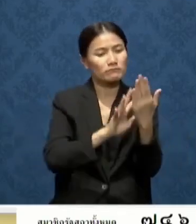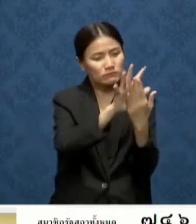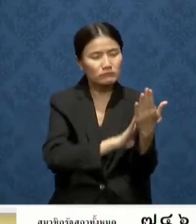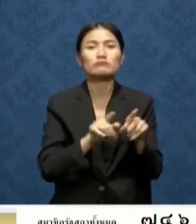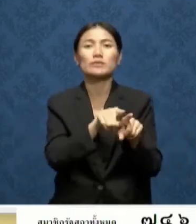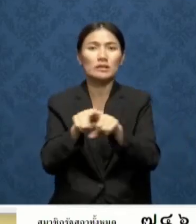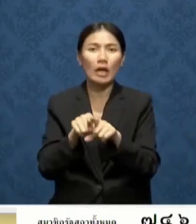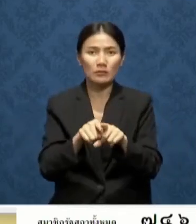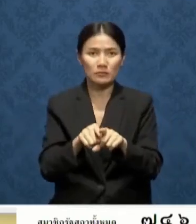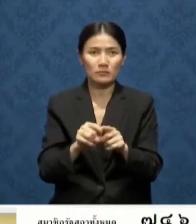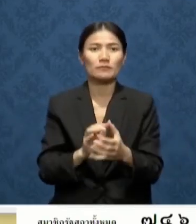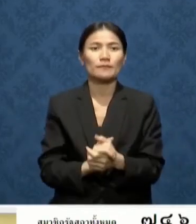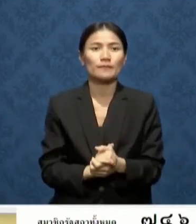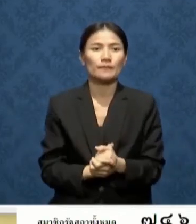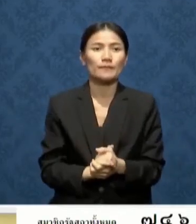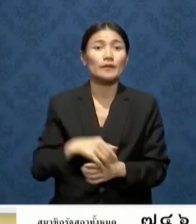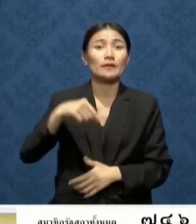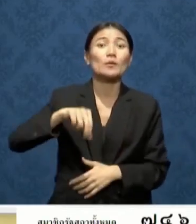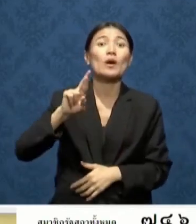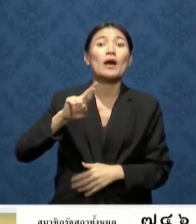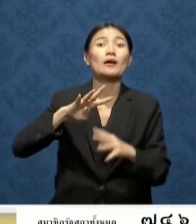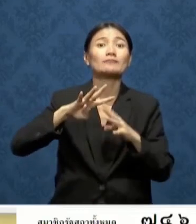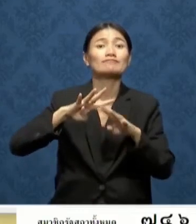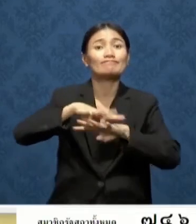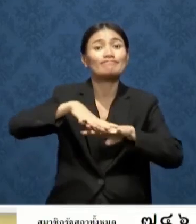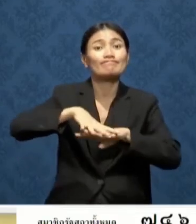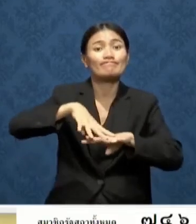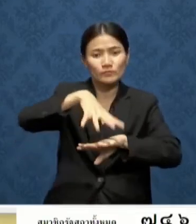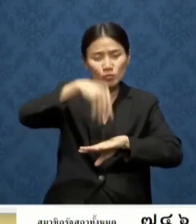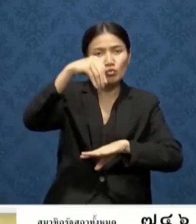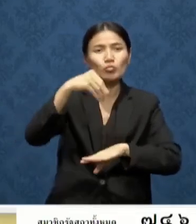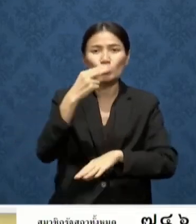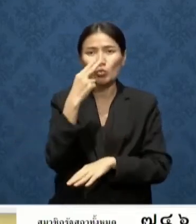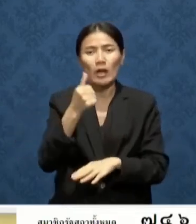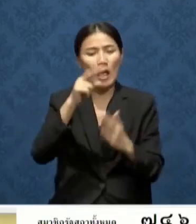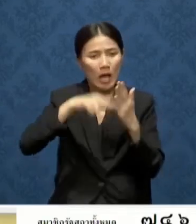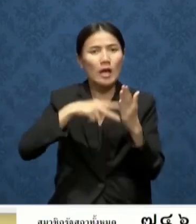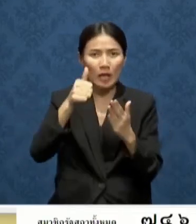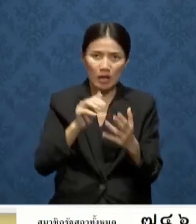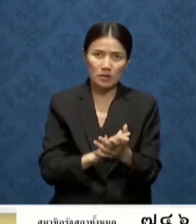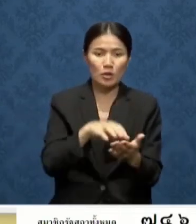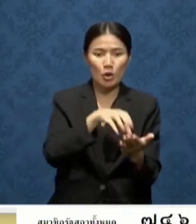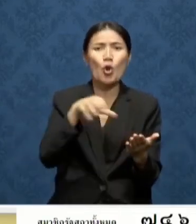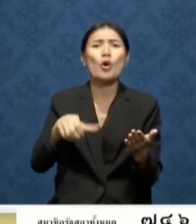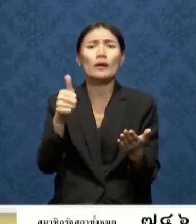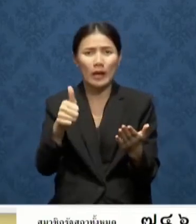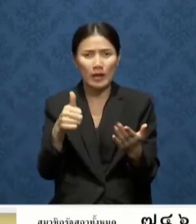ีดมีอยู่เยอะนะครั ท่านสแกน QR Code เข้าไปนะครับอะไรที่ดีก็นำไปธรซา ลอกได้นะ แต่อย่ะมั่ว